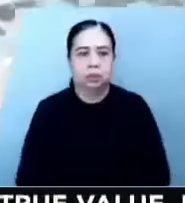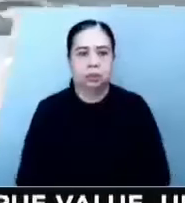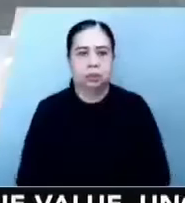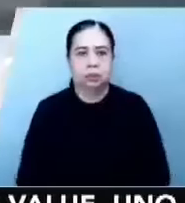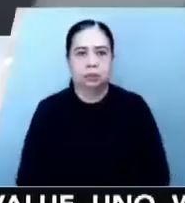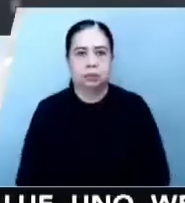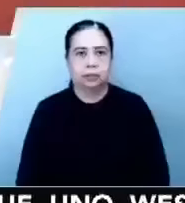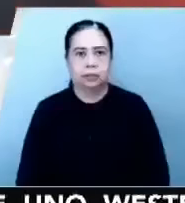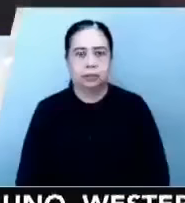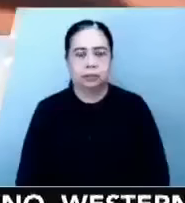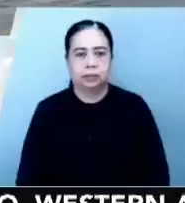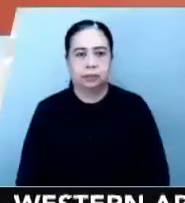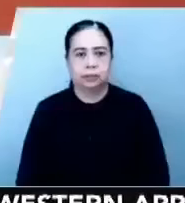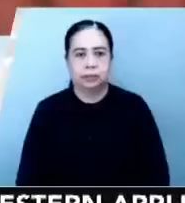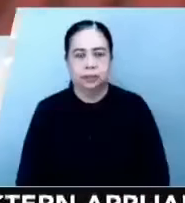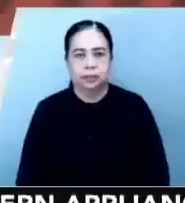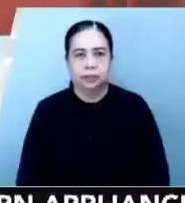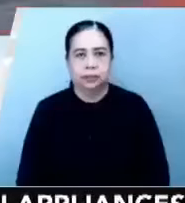Okay, tuloy na kayo, tuloy na kayo.